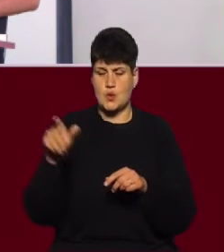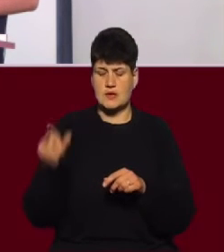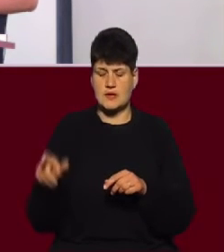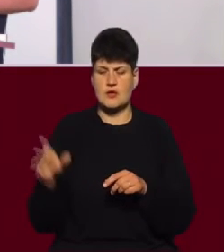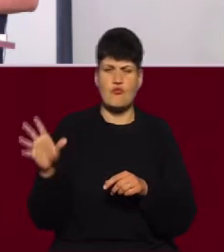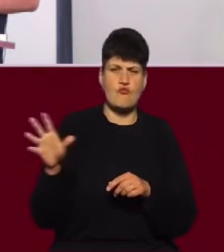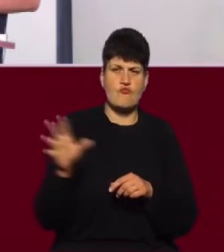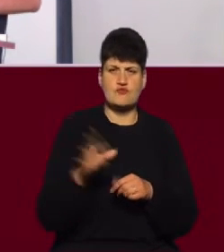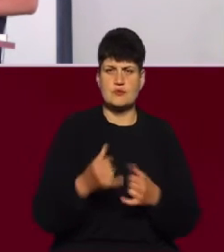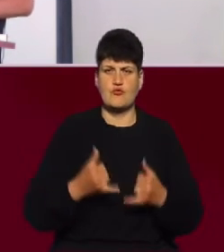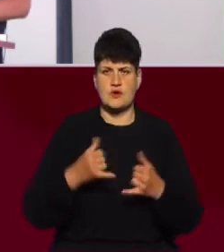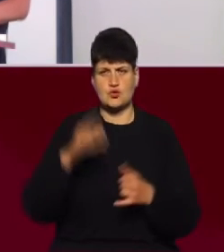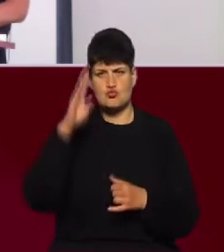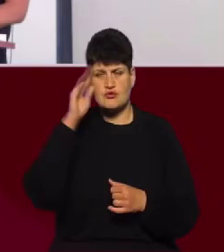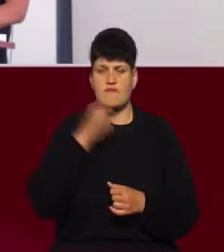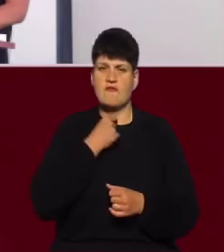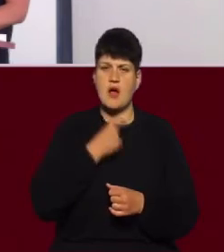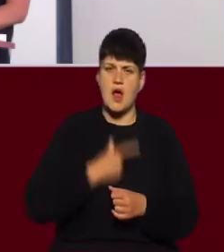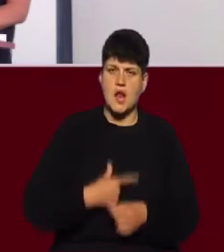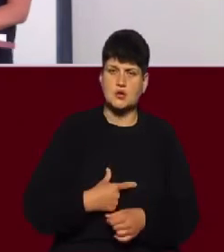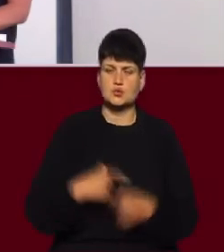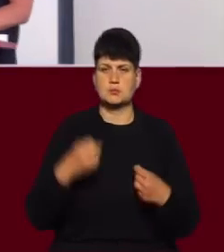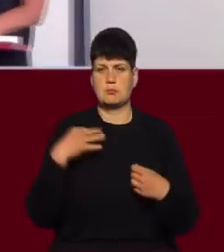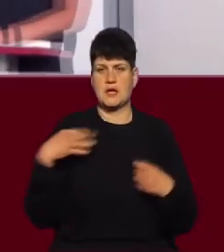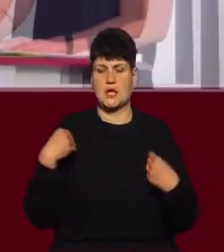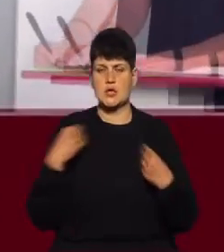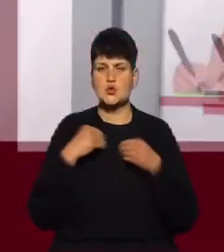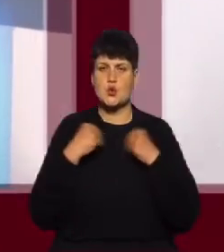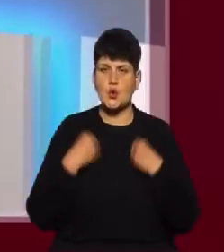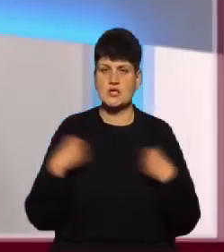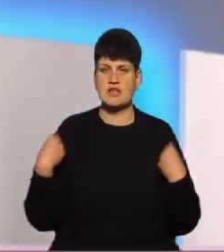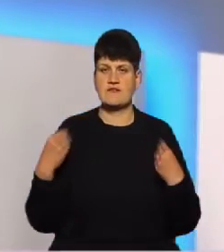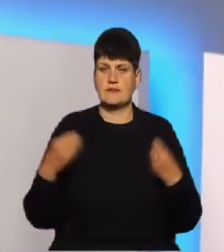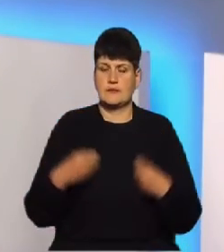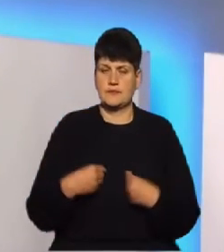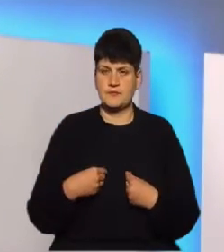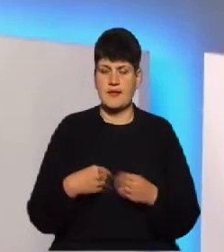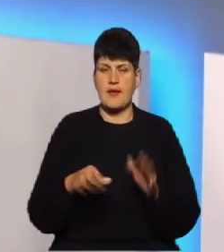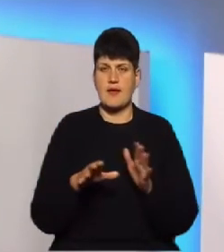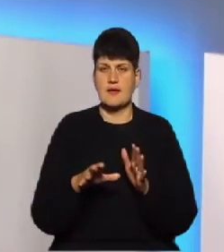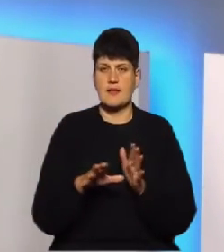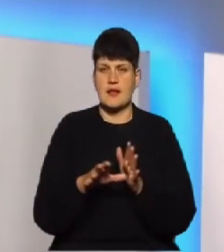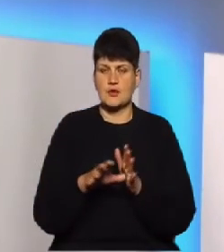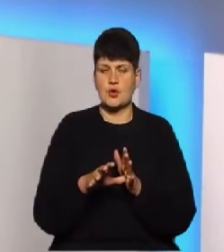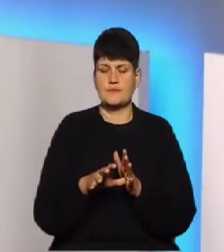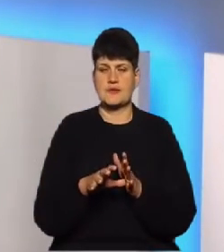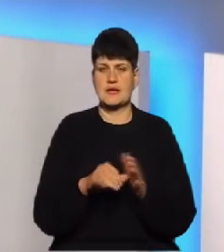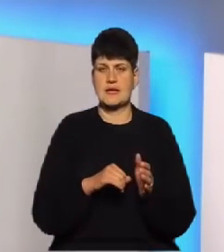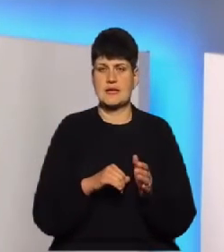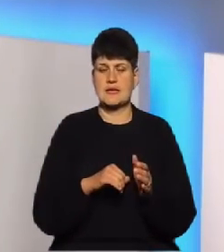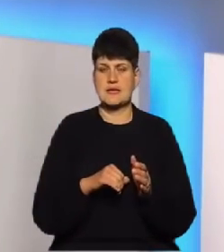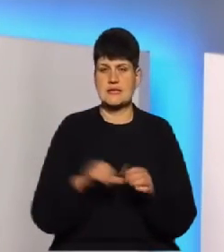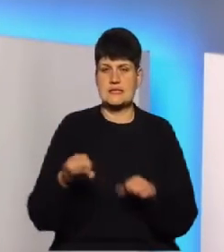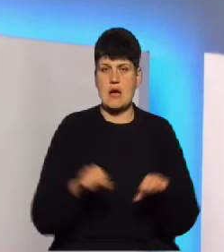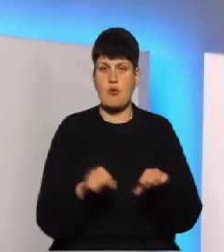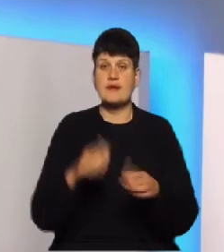поважні мужчини в галстуках, в костюмах, білі сорочечки, самокатик, причому навіть не електро, такі маленькі самокатики. Це давно вже є, і це буде і